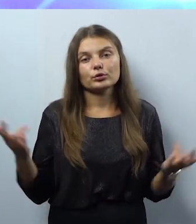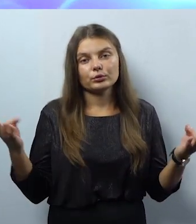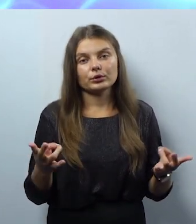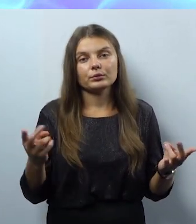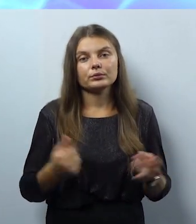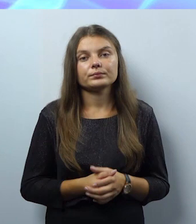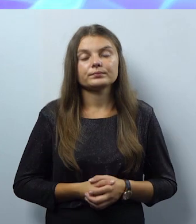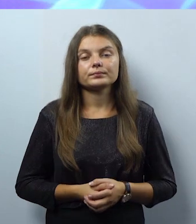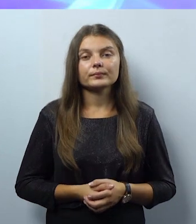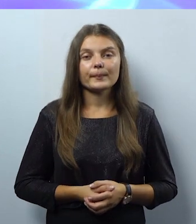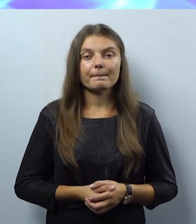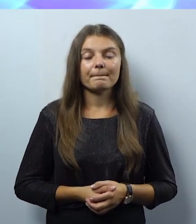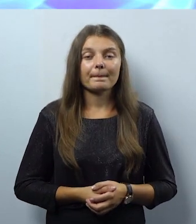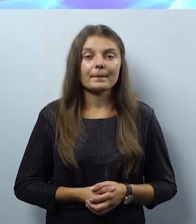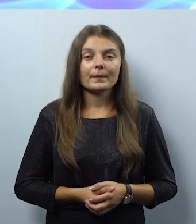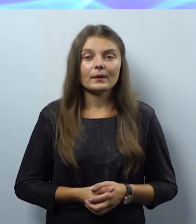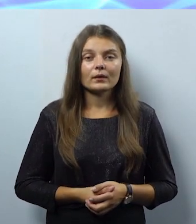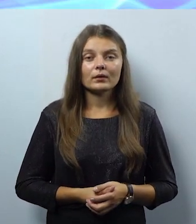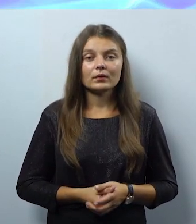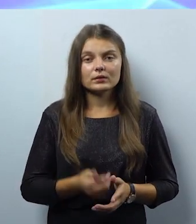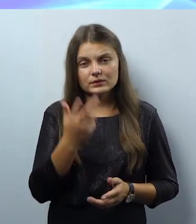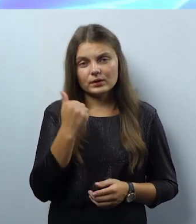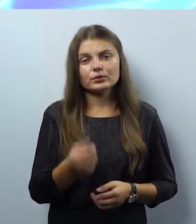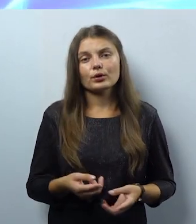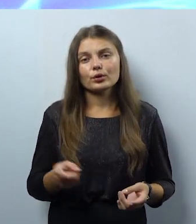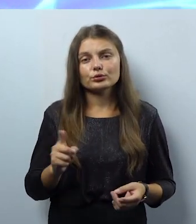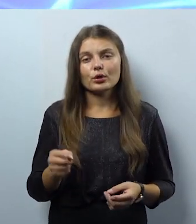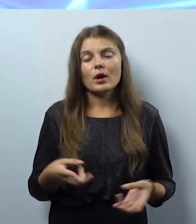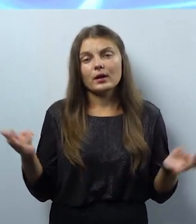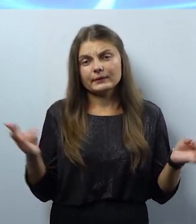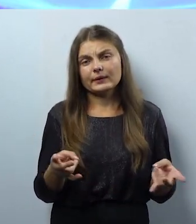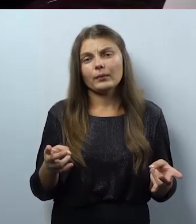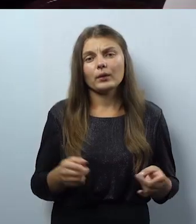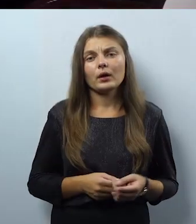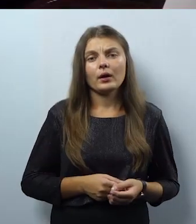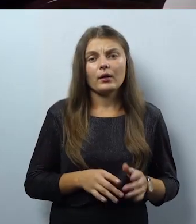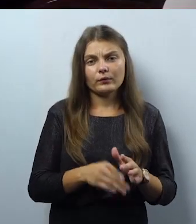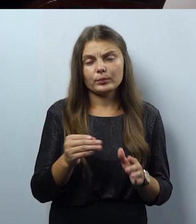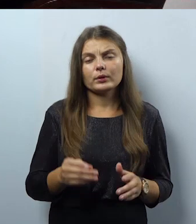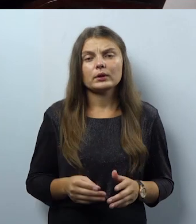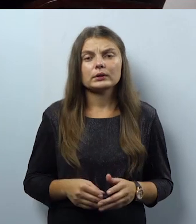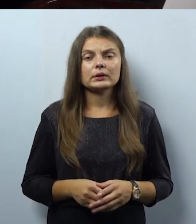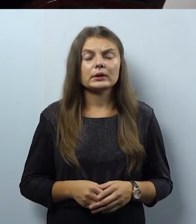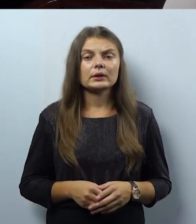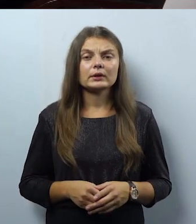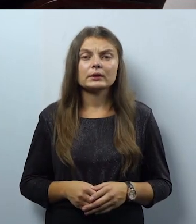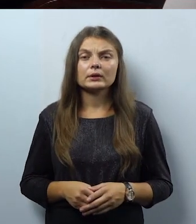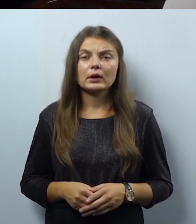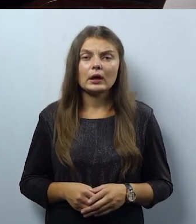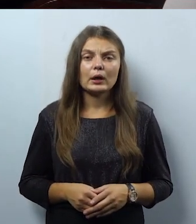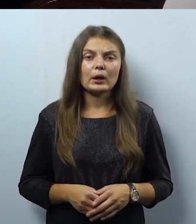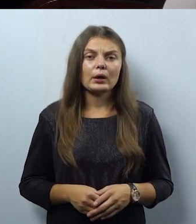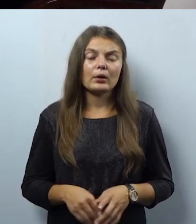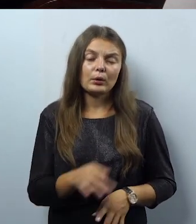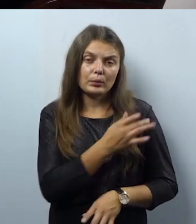треба вибрати послуги, за які буде відповідати опорна лікарня, правильно я говорю, і за якими будуть ті гроші. Правильно. Я ще додам,